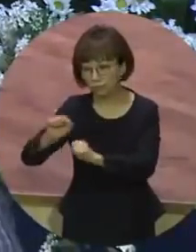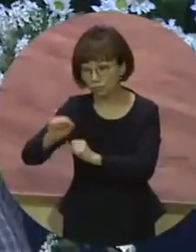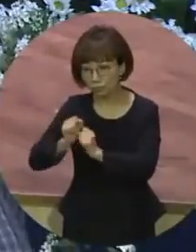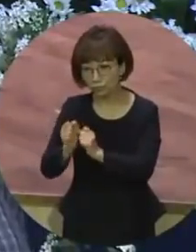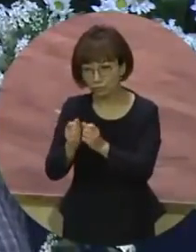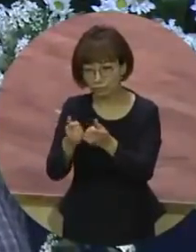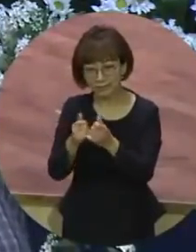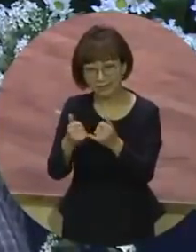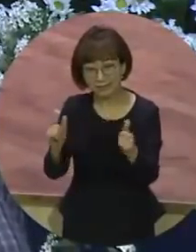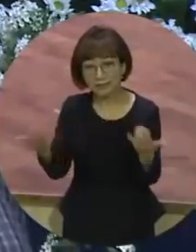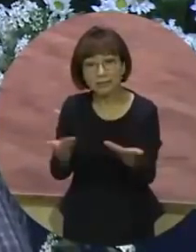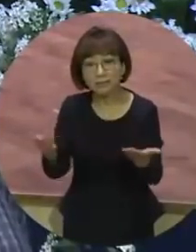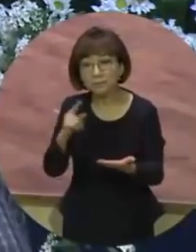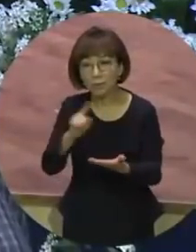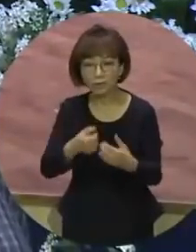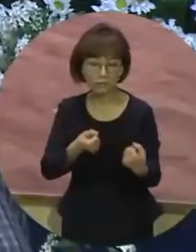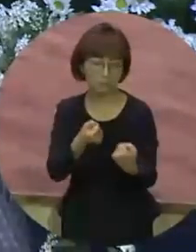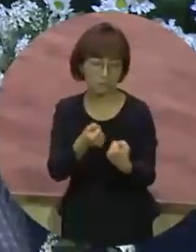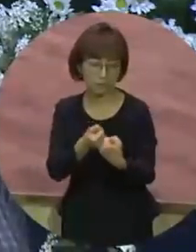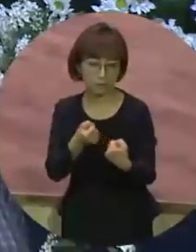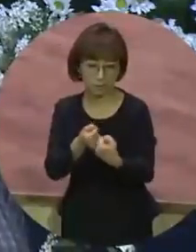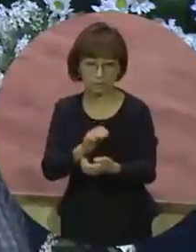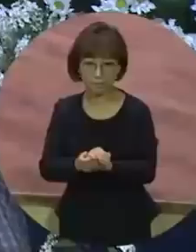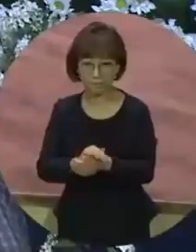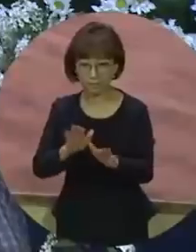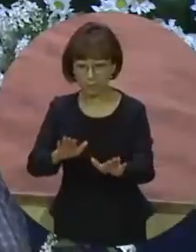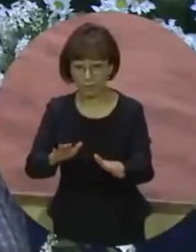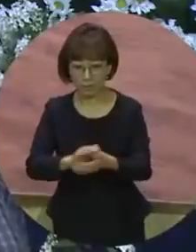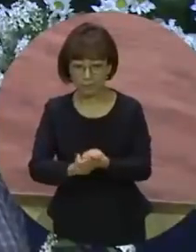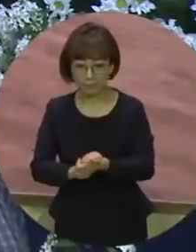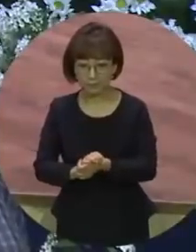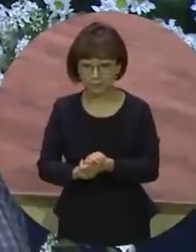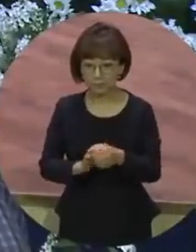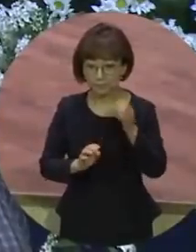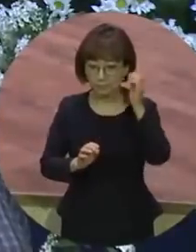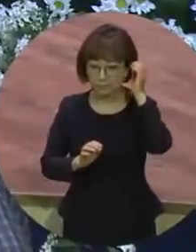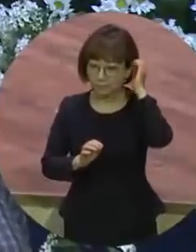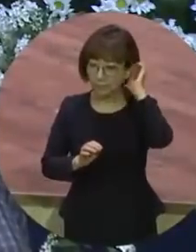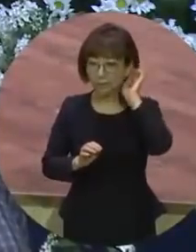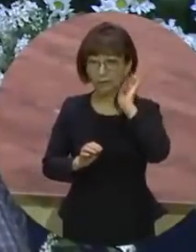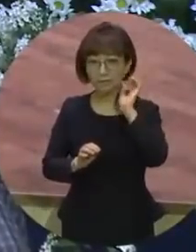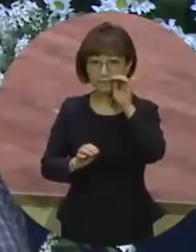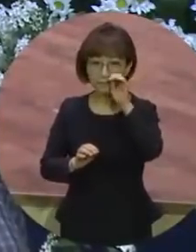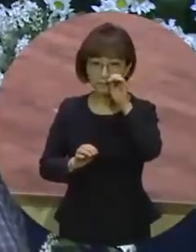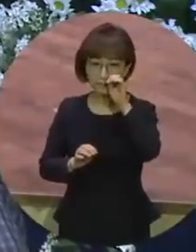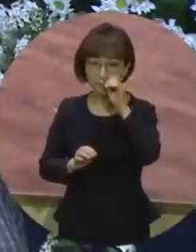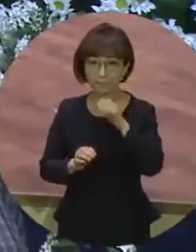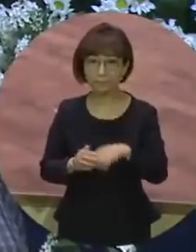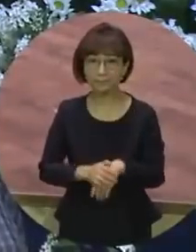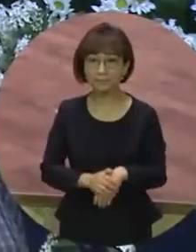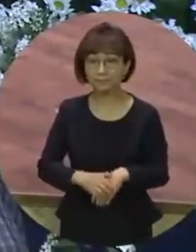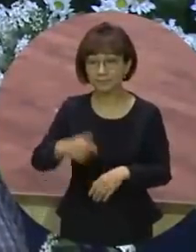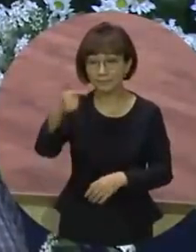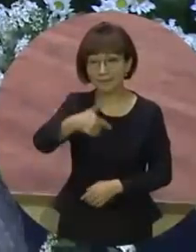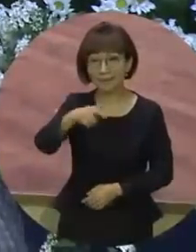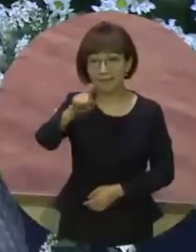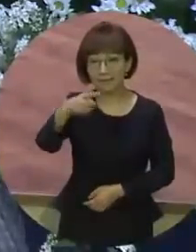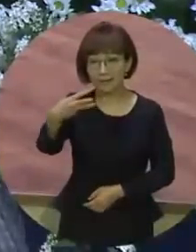85세에 아낙 자손 앞에서 두르고 떨고 있는 이스라엘 백성들 그 대신해서 떨고 있으니까 내가 갈게.